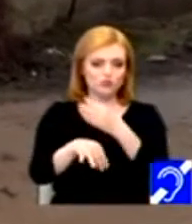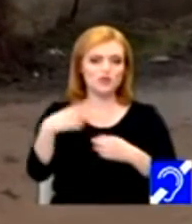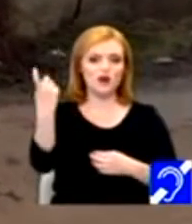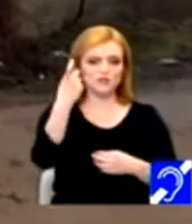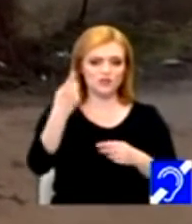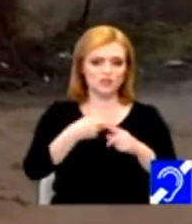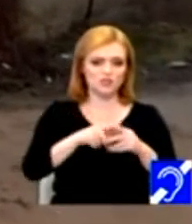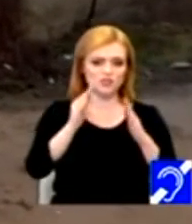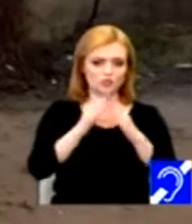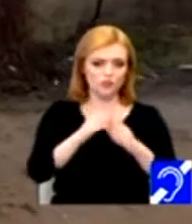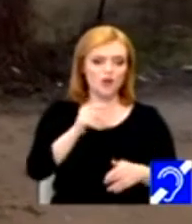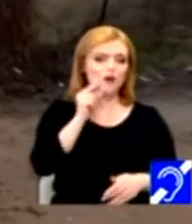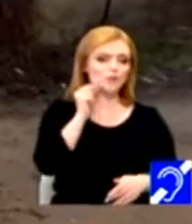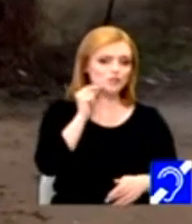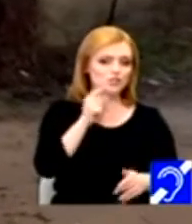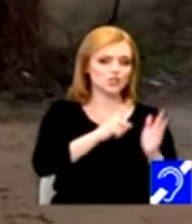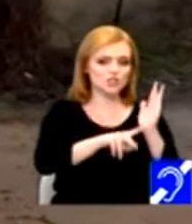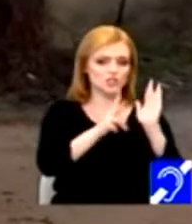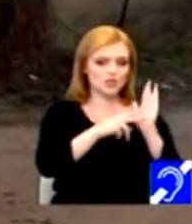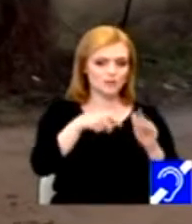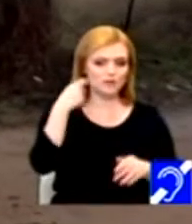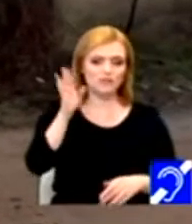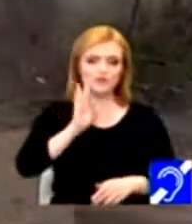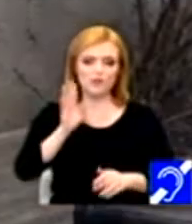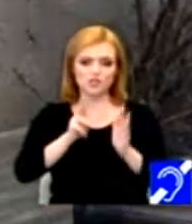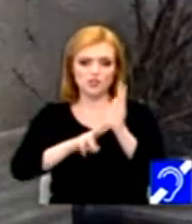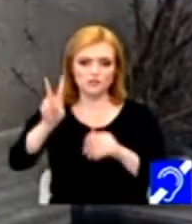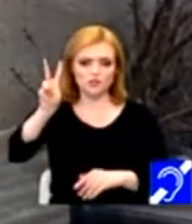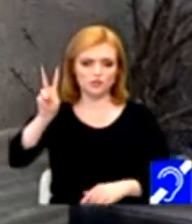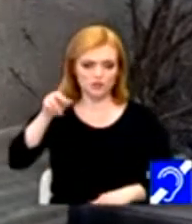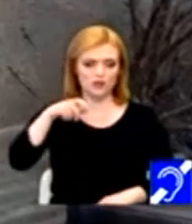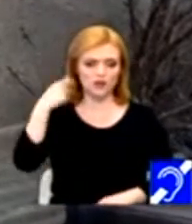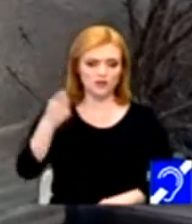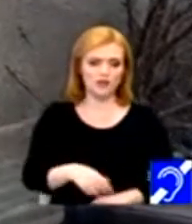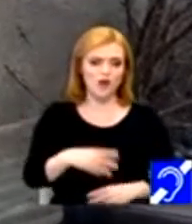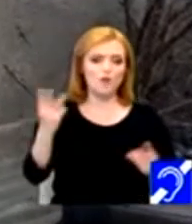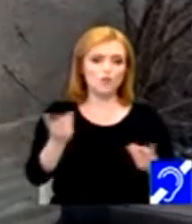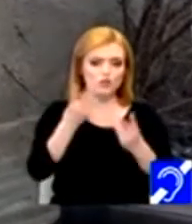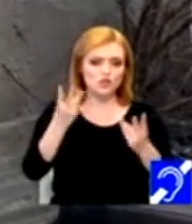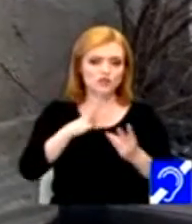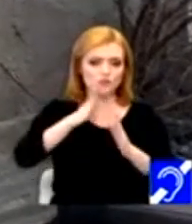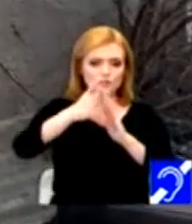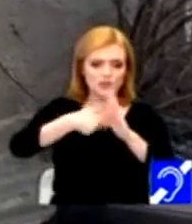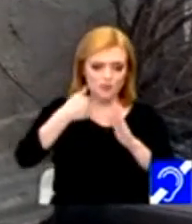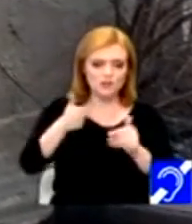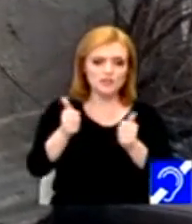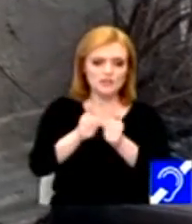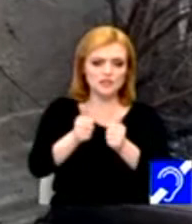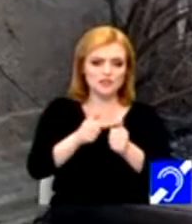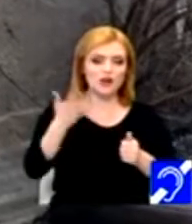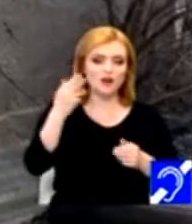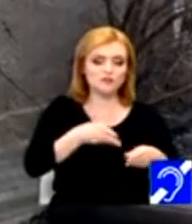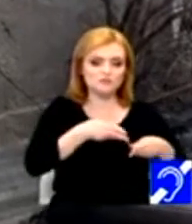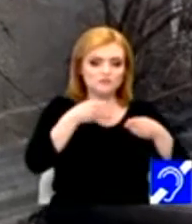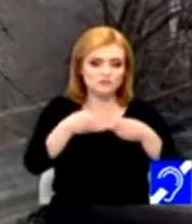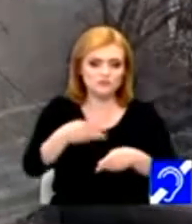proprietarii locuinței. Bărbatul avea 67 de ani, iar femeia 72 de ani. Pompierii au fost alertați de vecini și s-au deplasat în